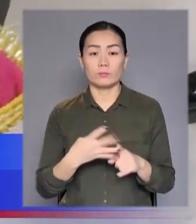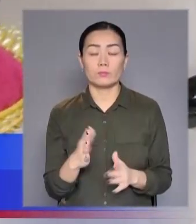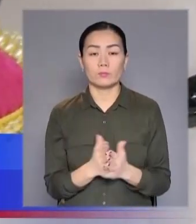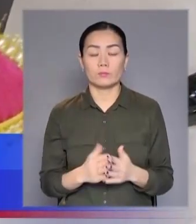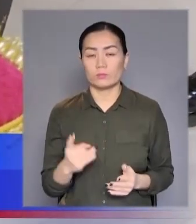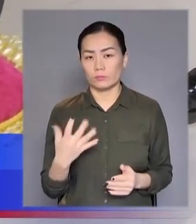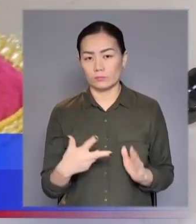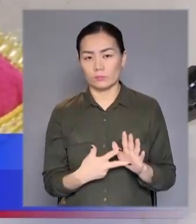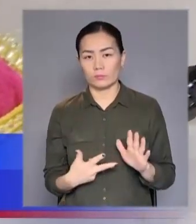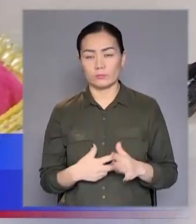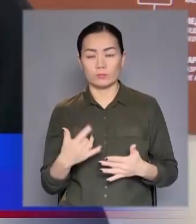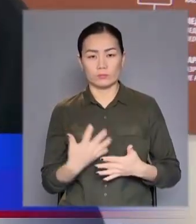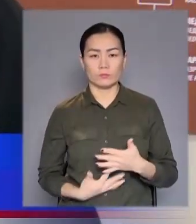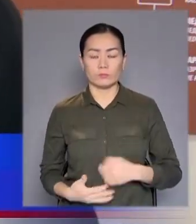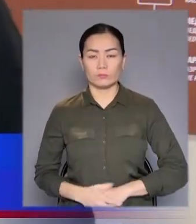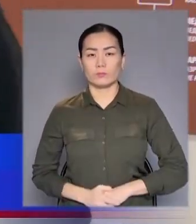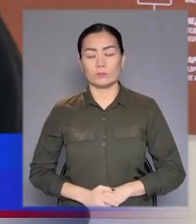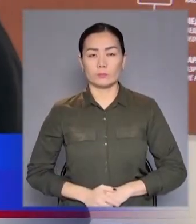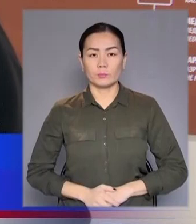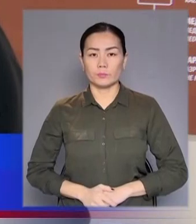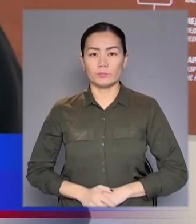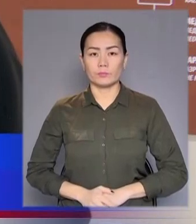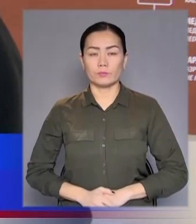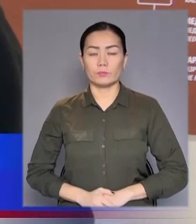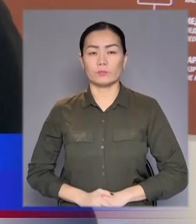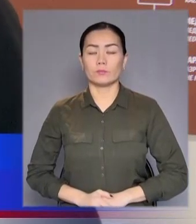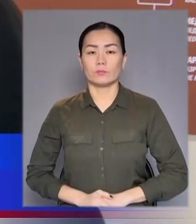оқылым 158 бетті қамтиды. Жобада 8